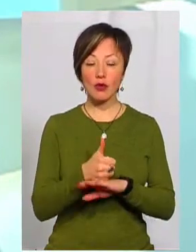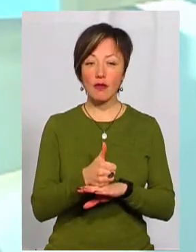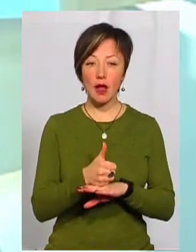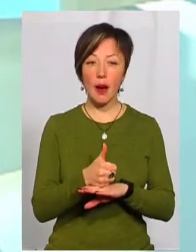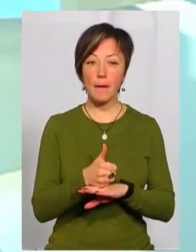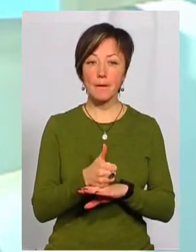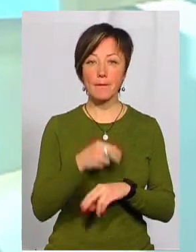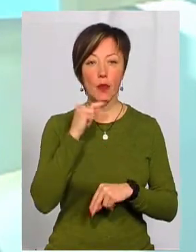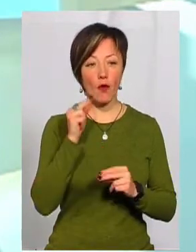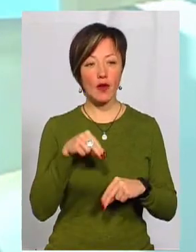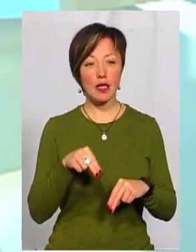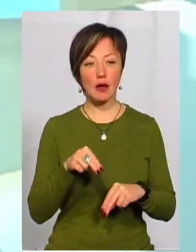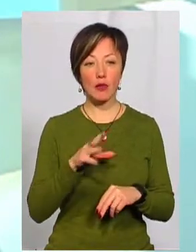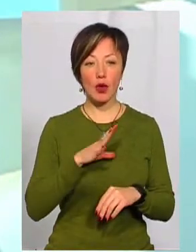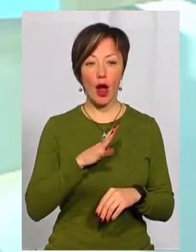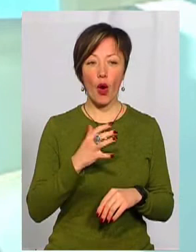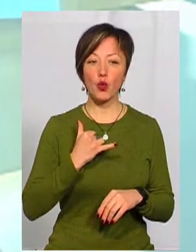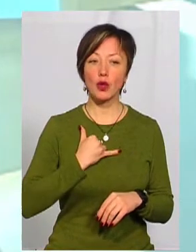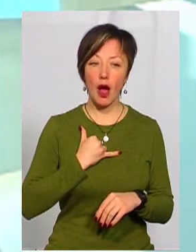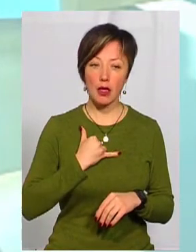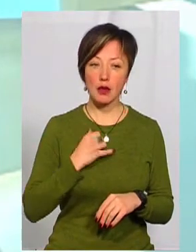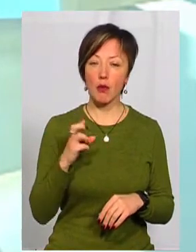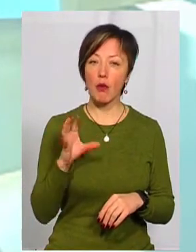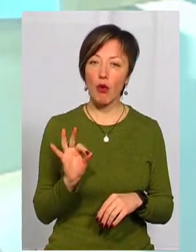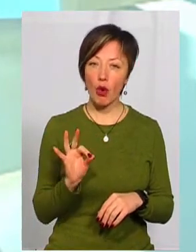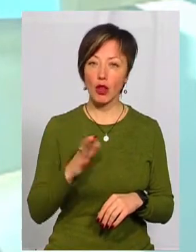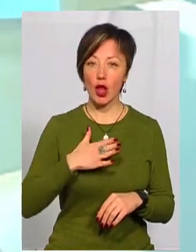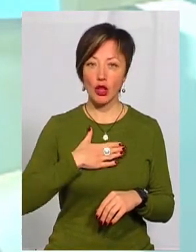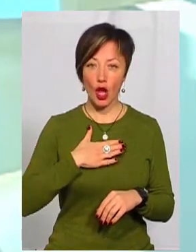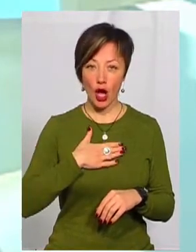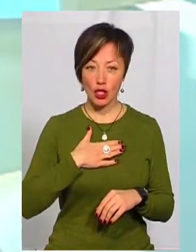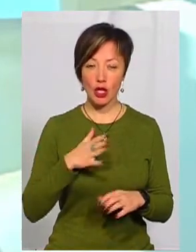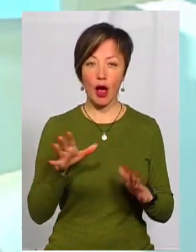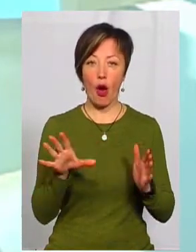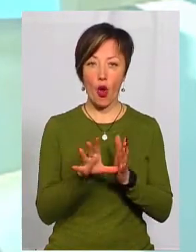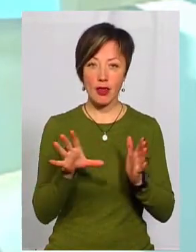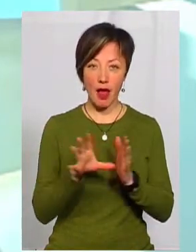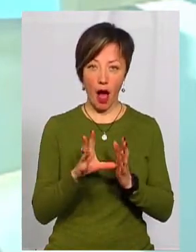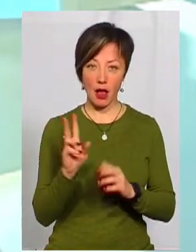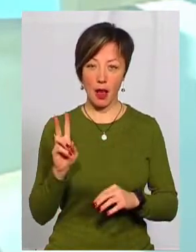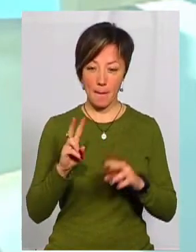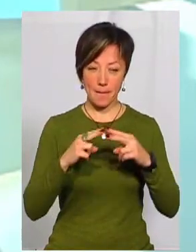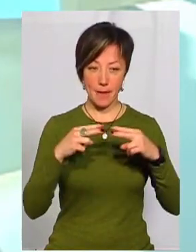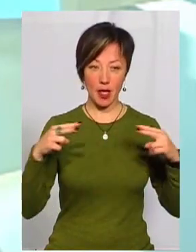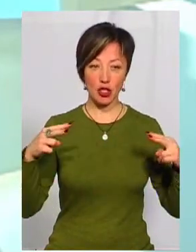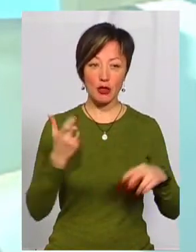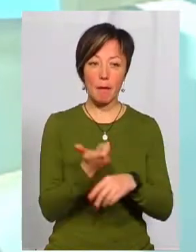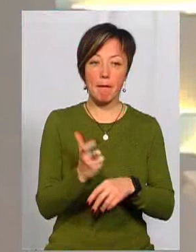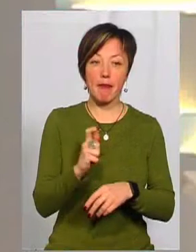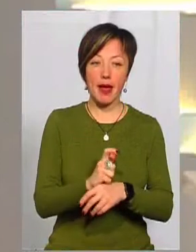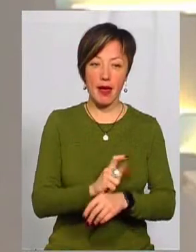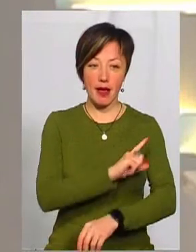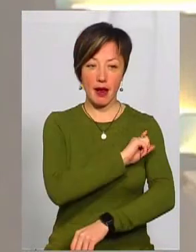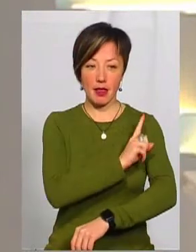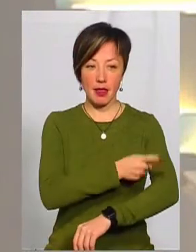була якоби в нас. Тому що на нашій контактній мережі була перенапруга.